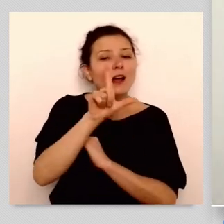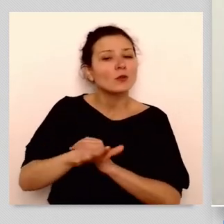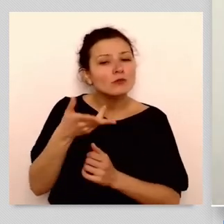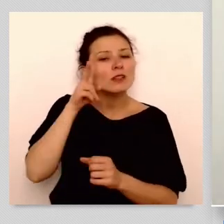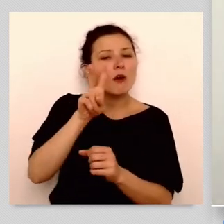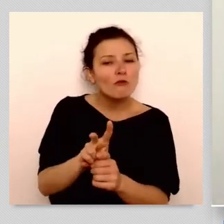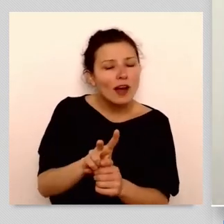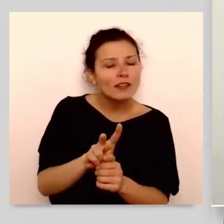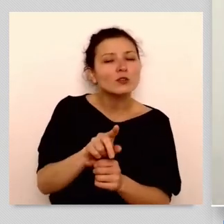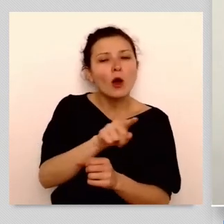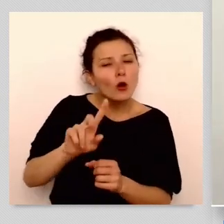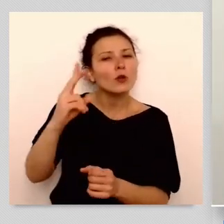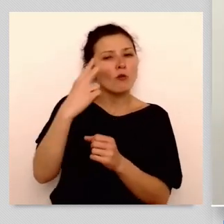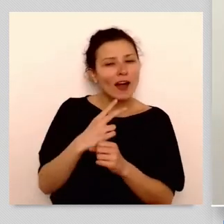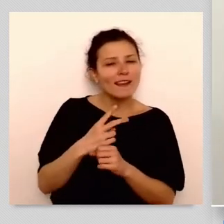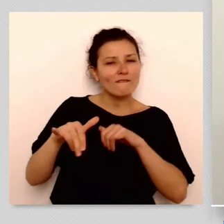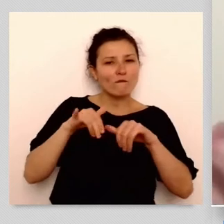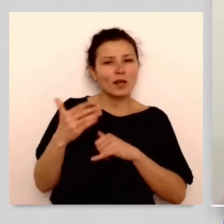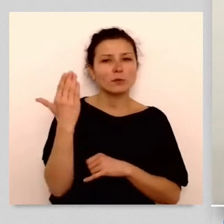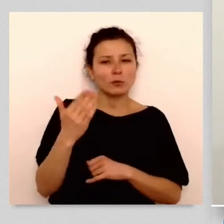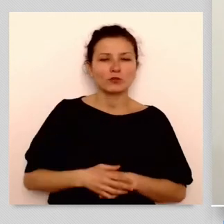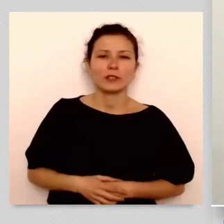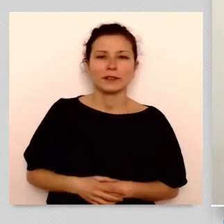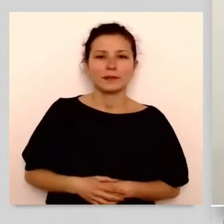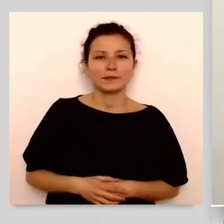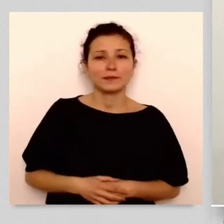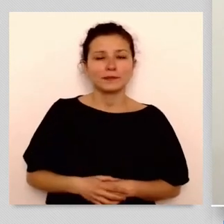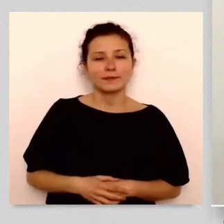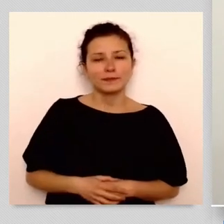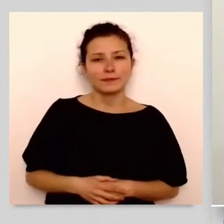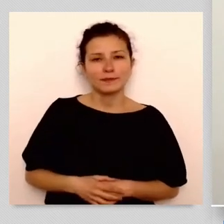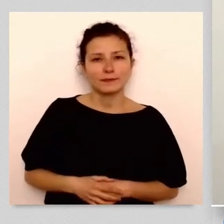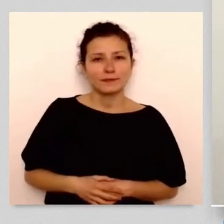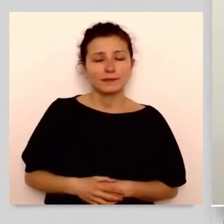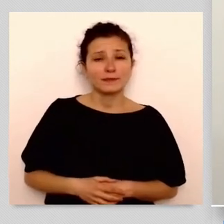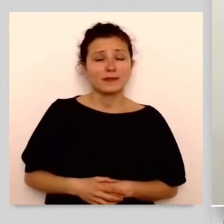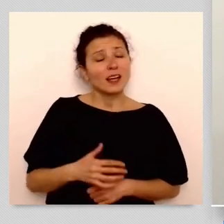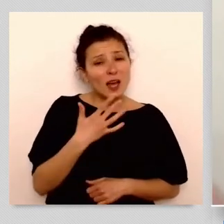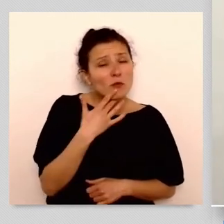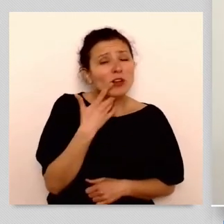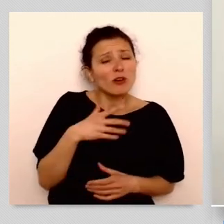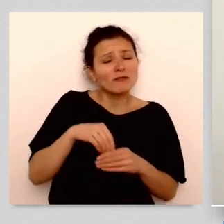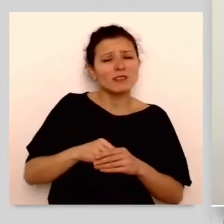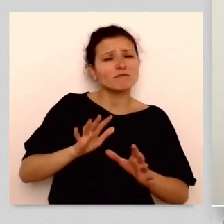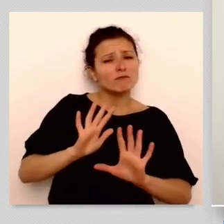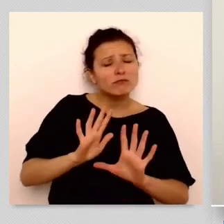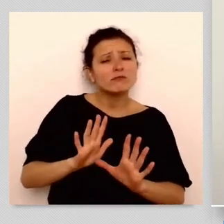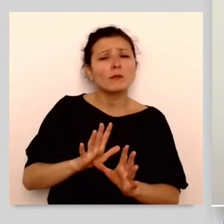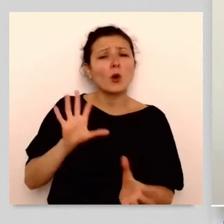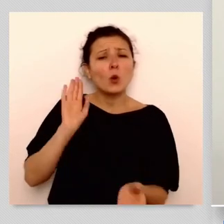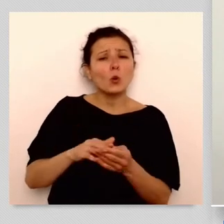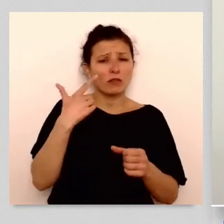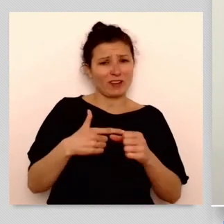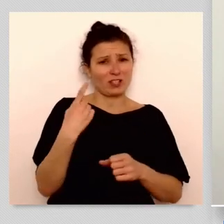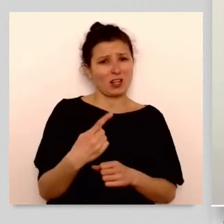do władzy publicznej. One, mówię to z taką wielką troską, od 20 lat ona jest po